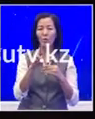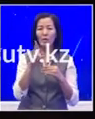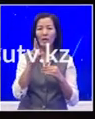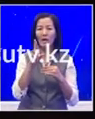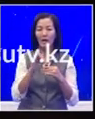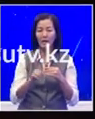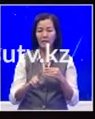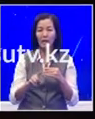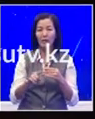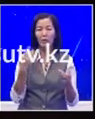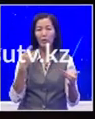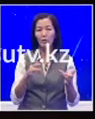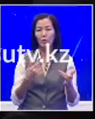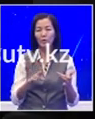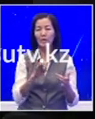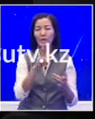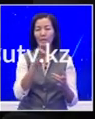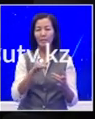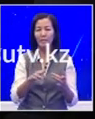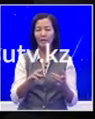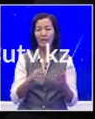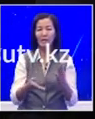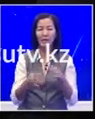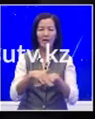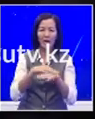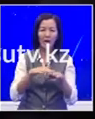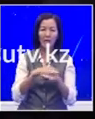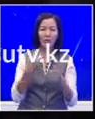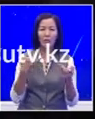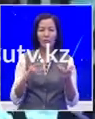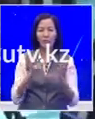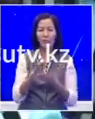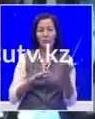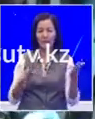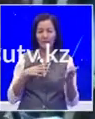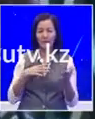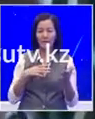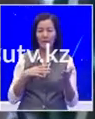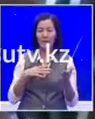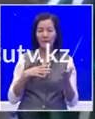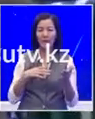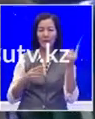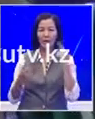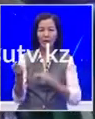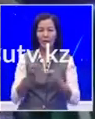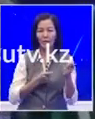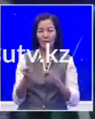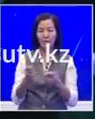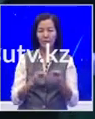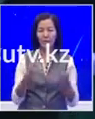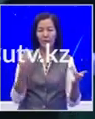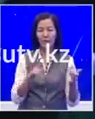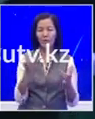кеш Тәттімбет Құрманғазы, Жантөре және халық күйлерімен жалғасты. Әуеннің әуезді шығуына көркемдік еткен белгілі күйші